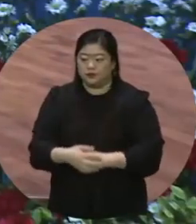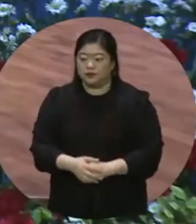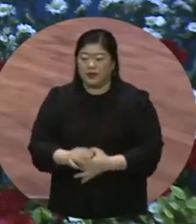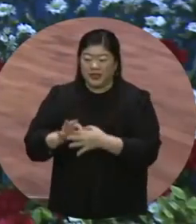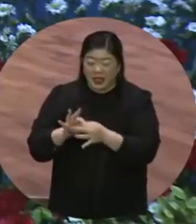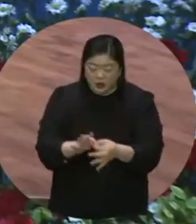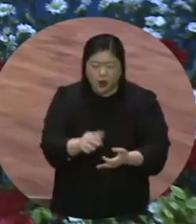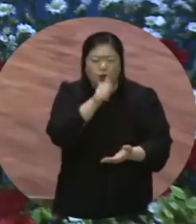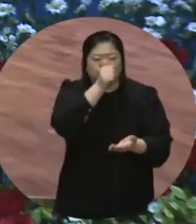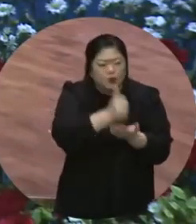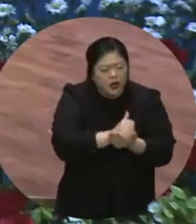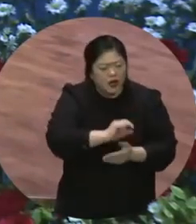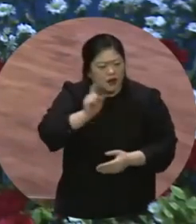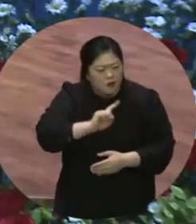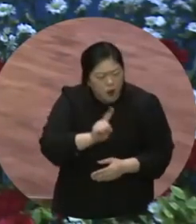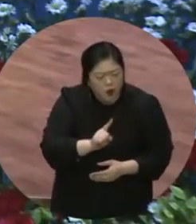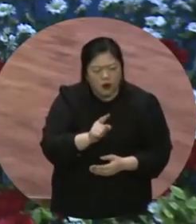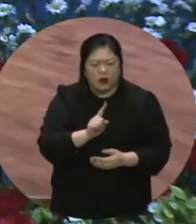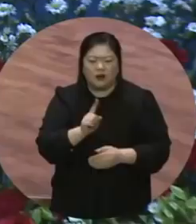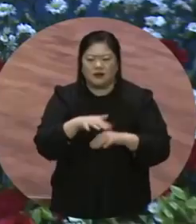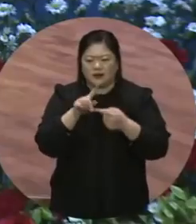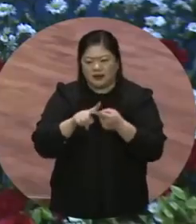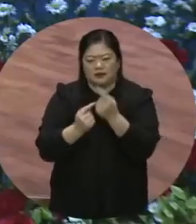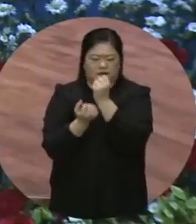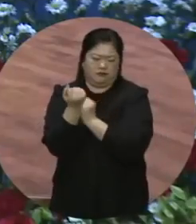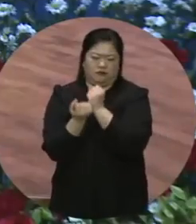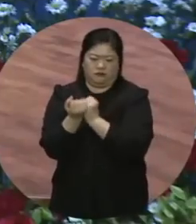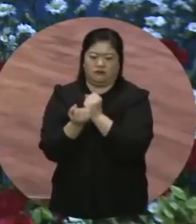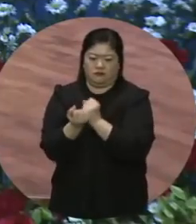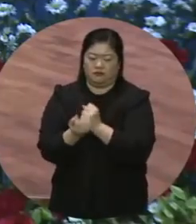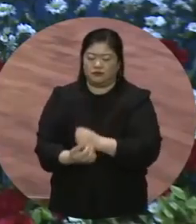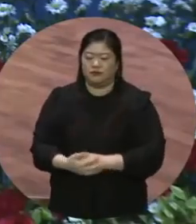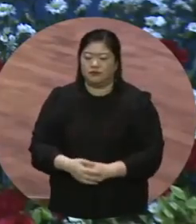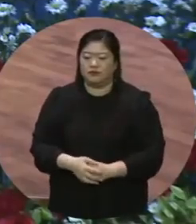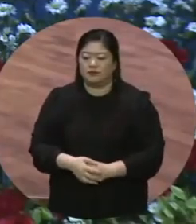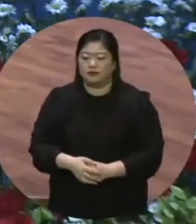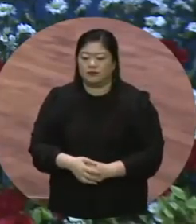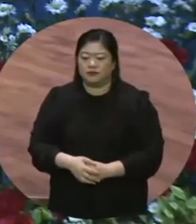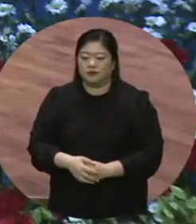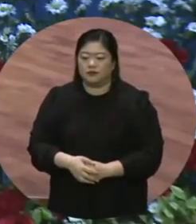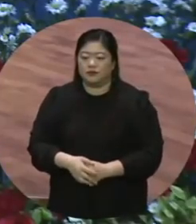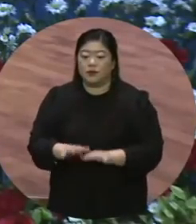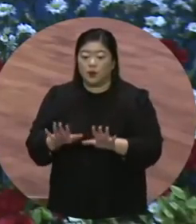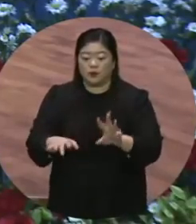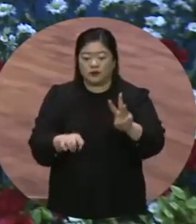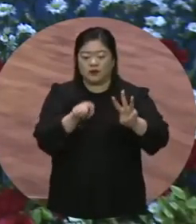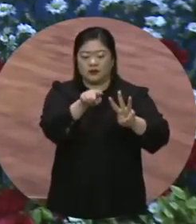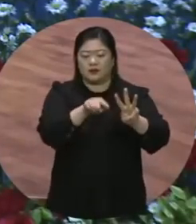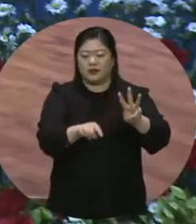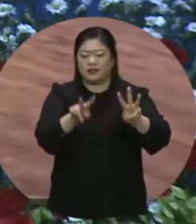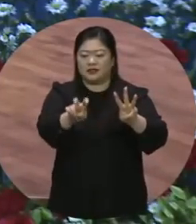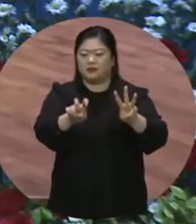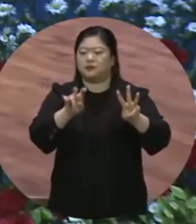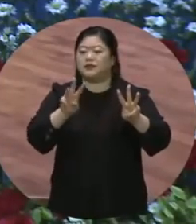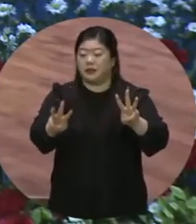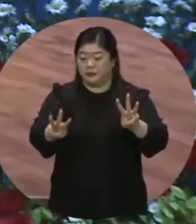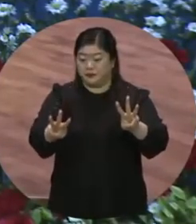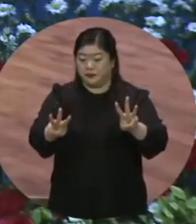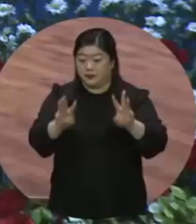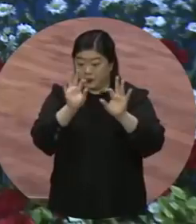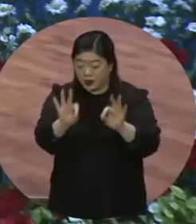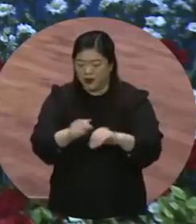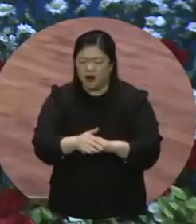계속 죄에 대해서 특별히 이런 언급의 절정이 오늘 본문에 선언해 버립니다.